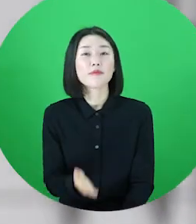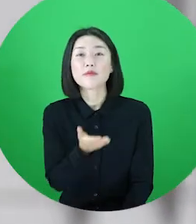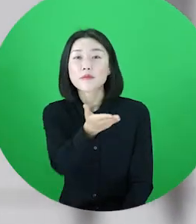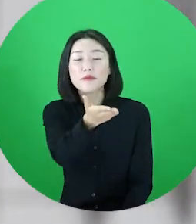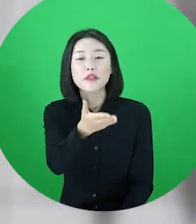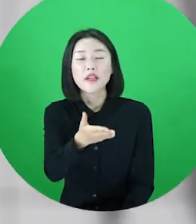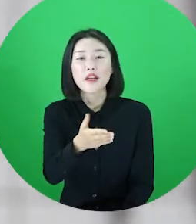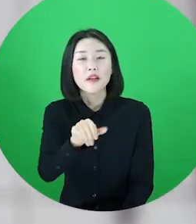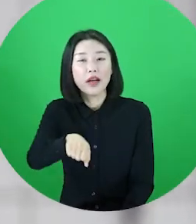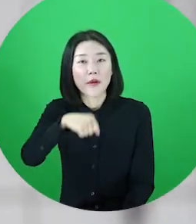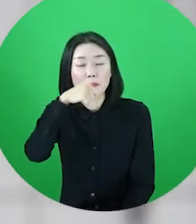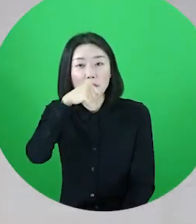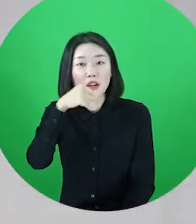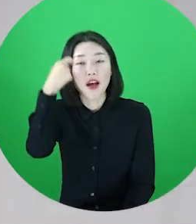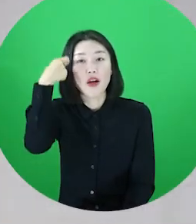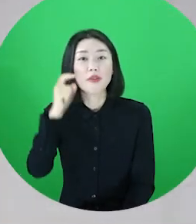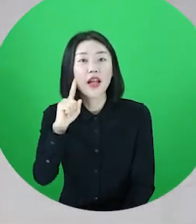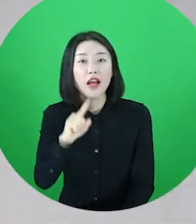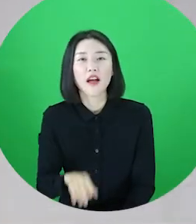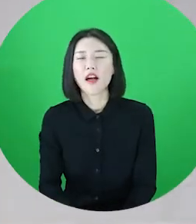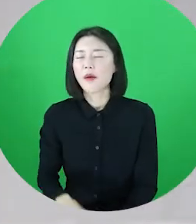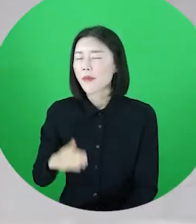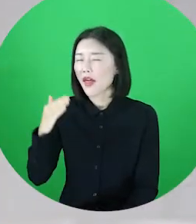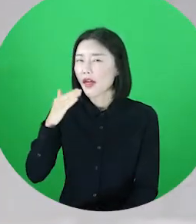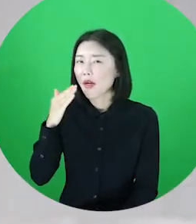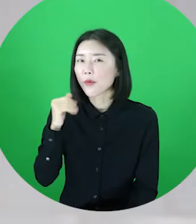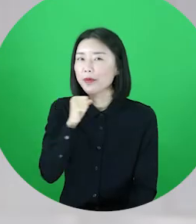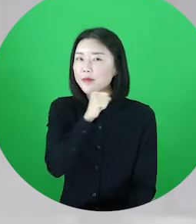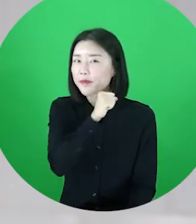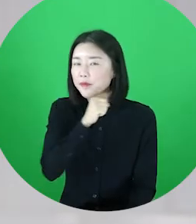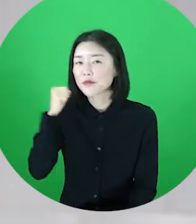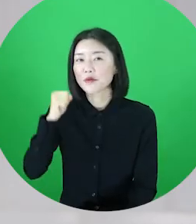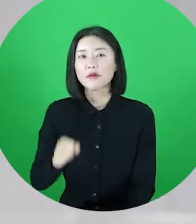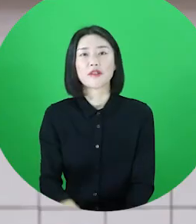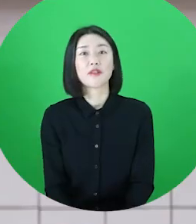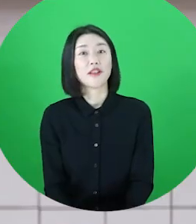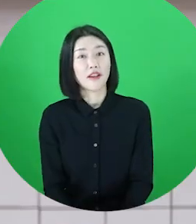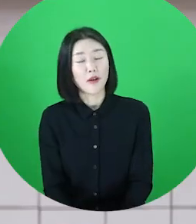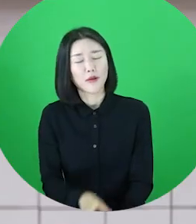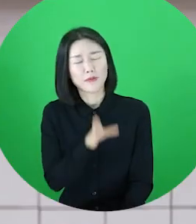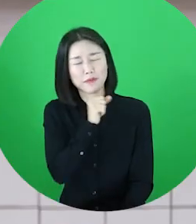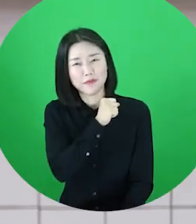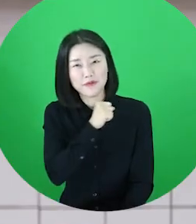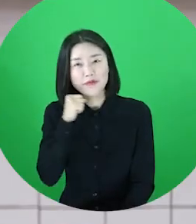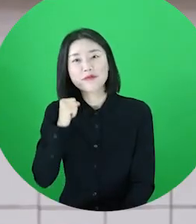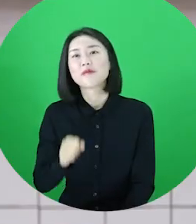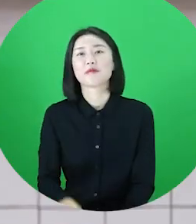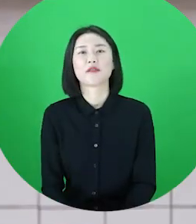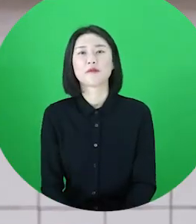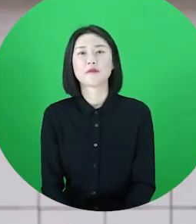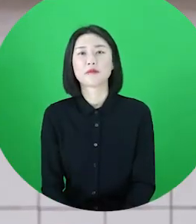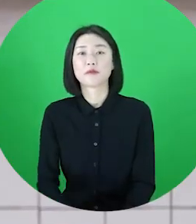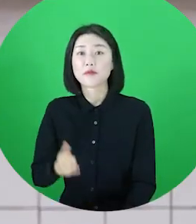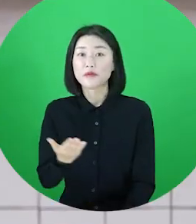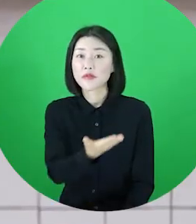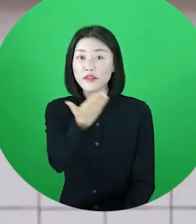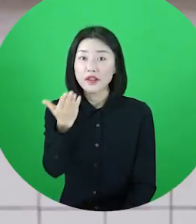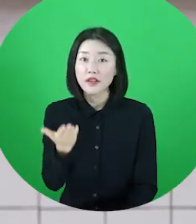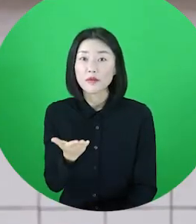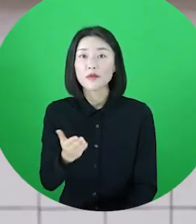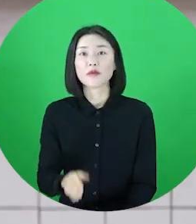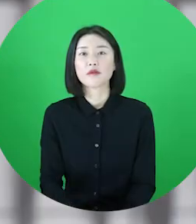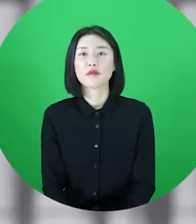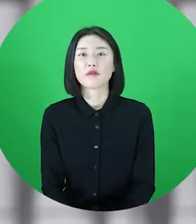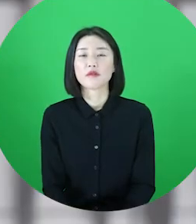요리사님 국물 맛이 어때요? 매콤하고 맛있어요. 아, 그래요. 요리사님, 그리고 영상을 보는